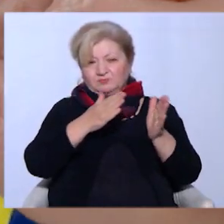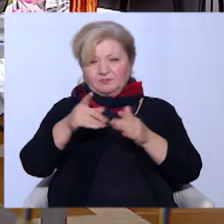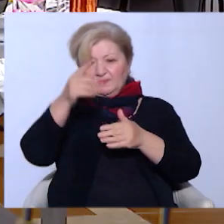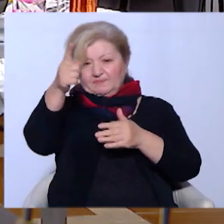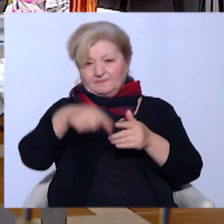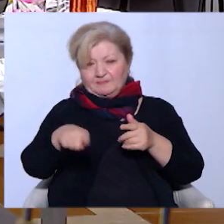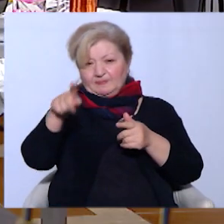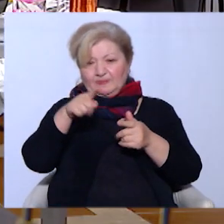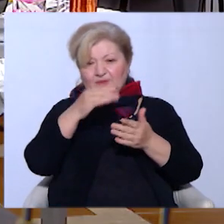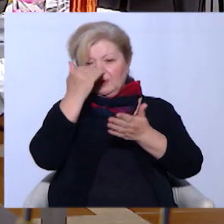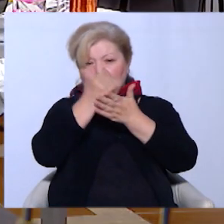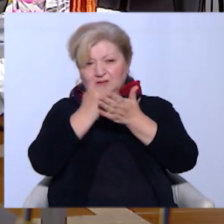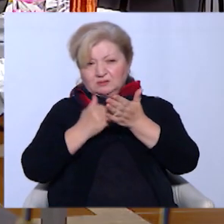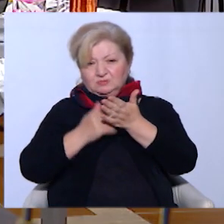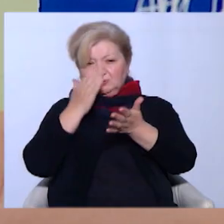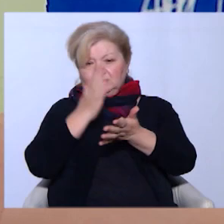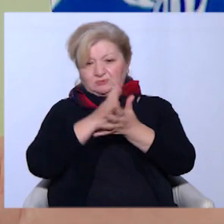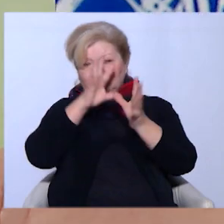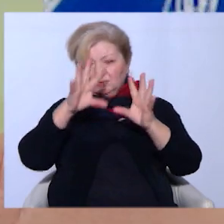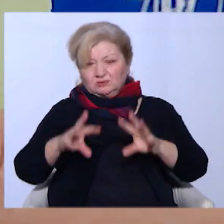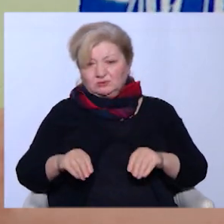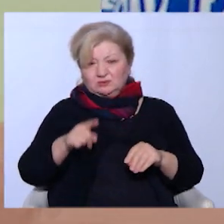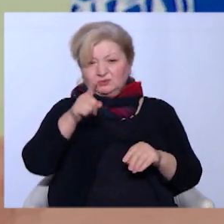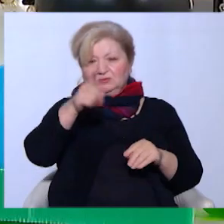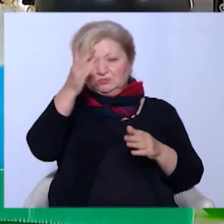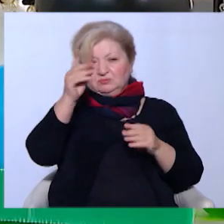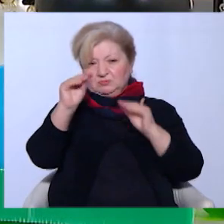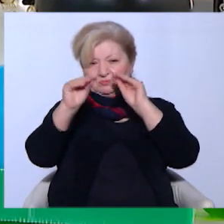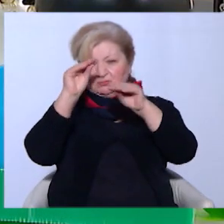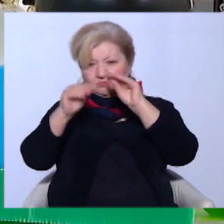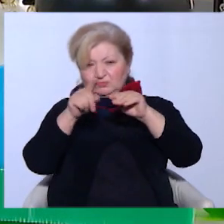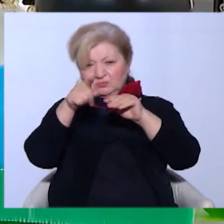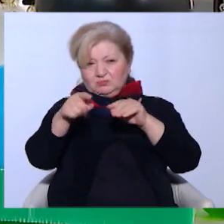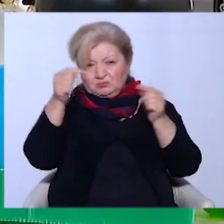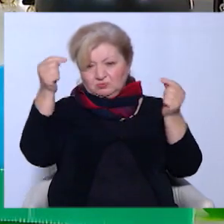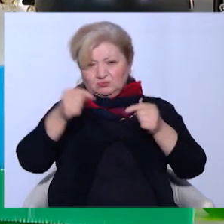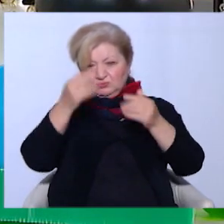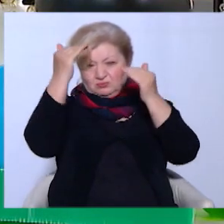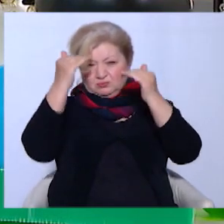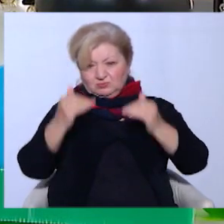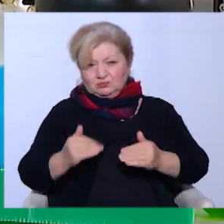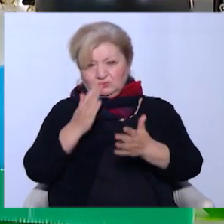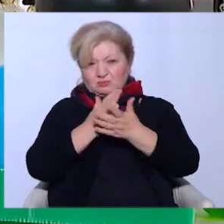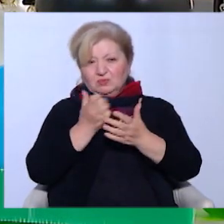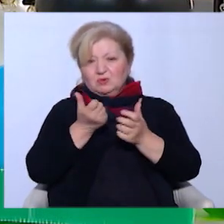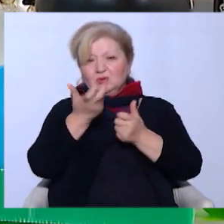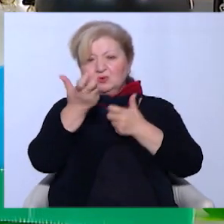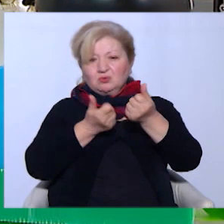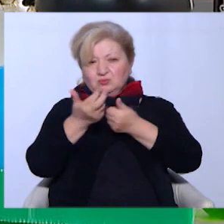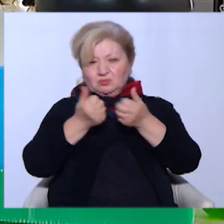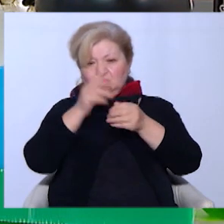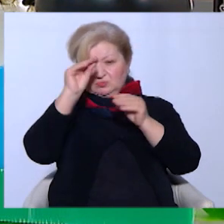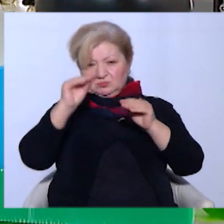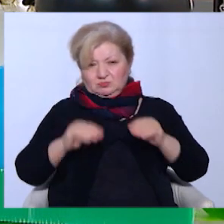ჩამოვთვალოთ. დღესდღეობით 118 ელემენტი გვაქვს და სულაც არ არის მათი დასახელების დაზეპირება საჭირო,